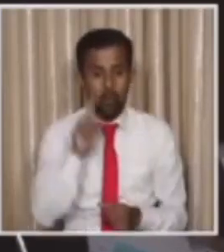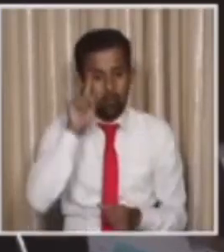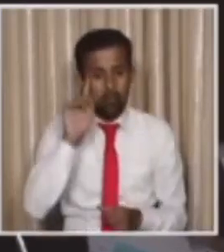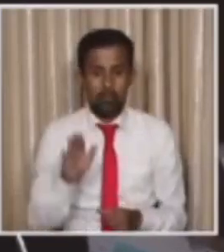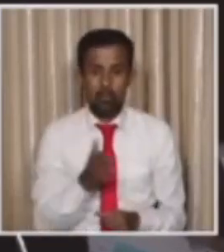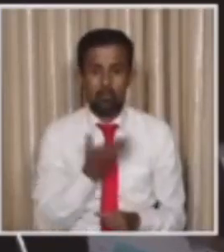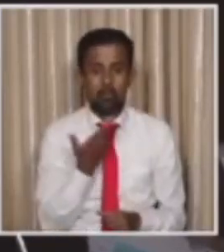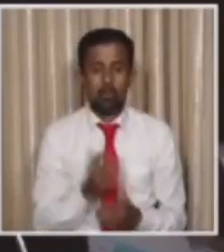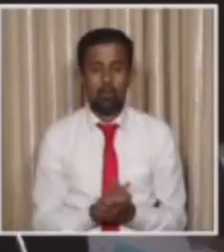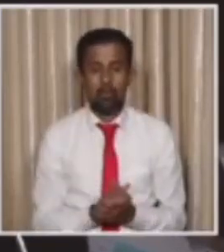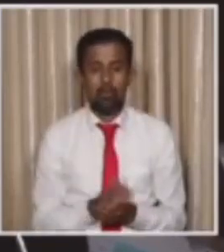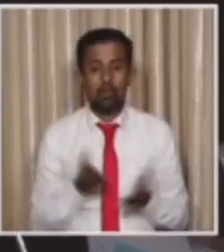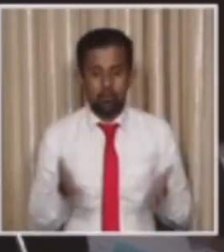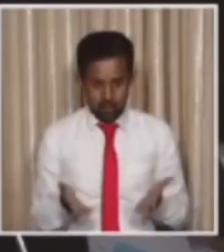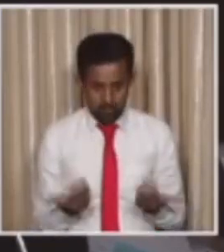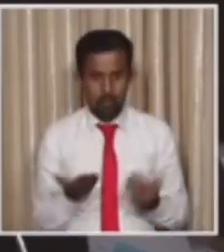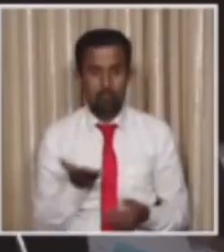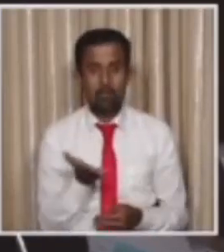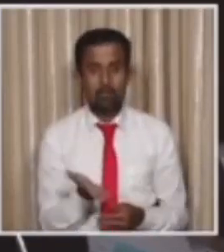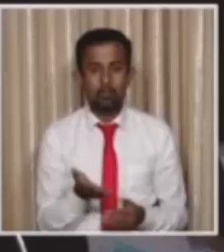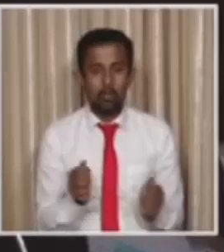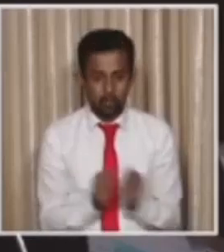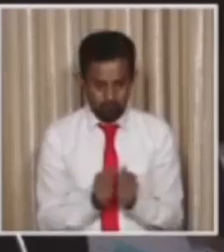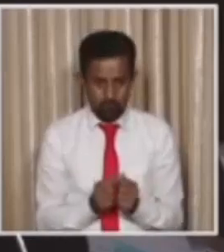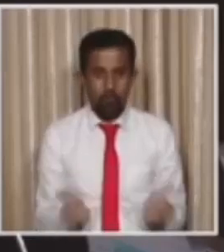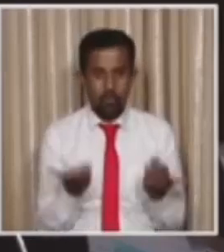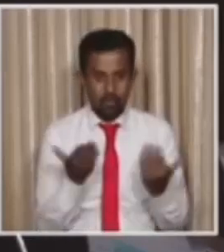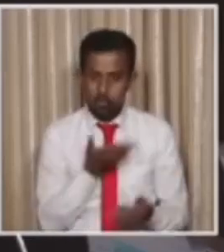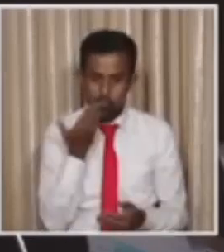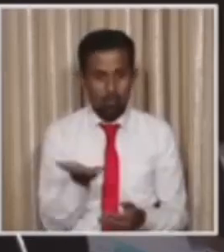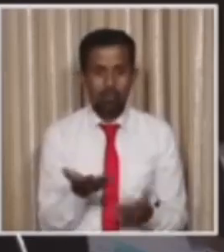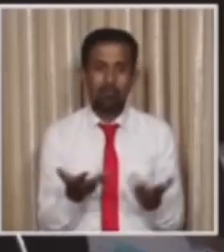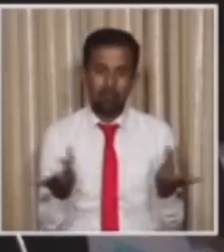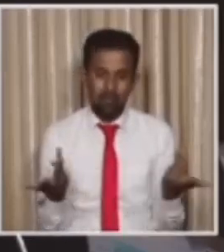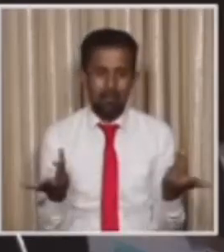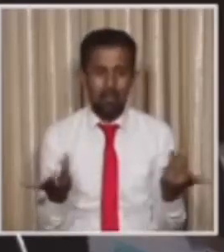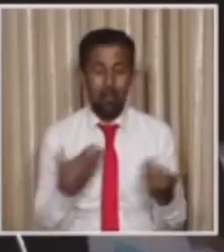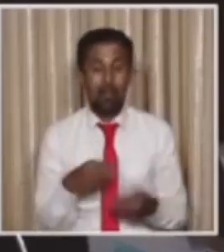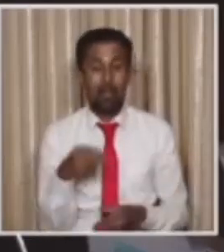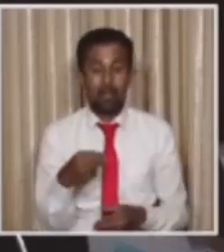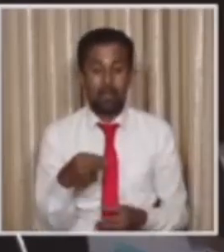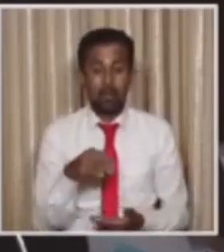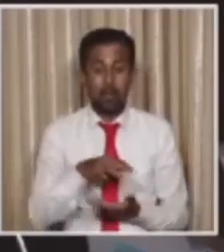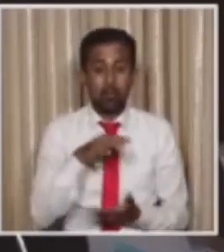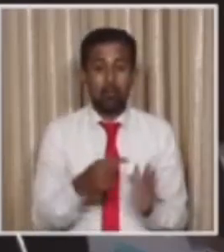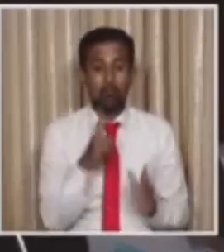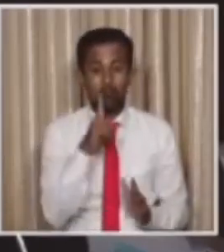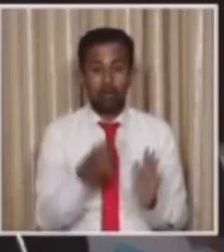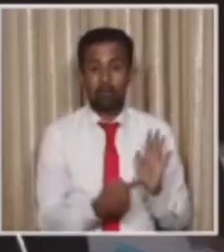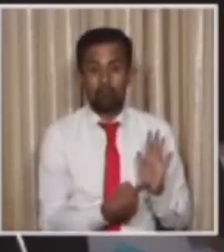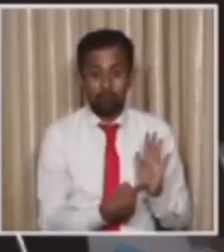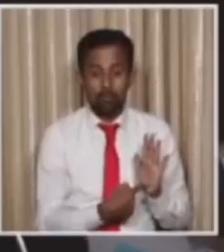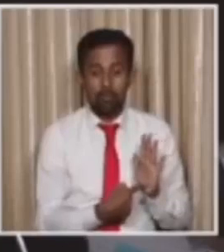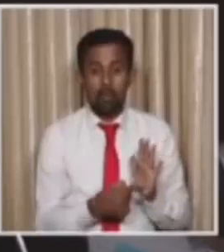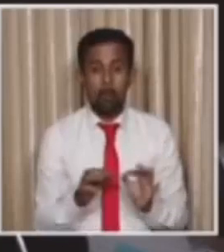ඇති වුණා. දැන් මේකෙන් ඒක ඉටු වෙනවද? මේ ක්‍රියාවලිය විසින් ඒක ඉටු කරනවද? නෑ. අපේ ණය බර 1 ට්‍රිලියන් බිලියන